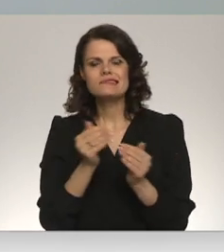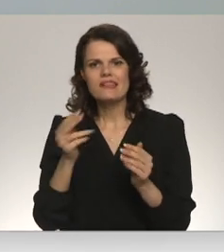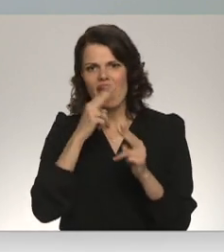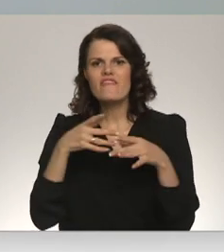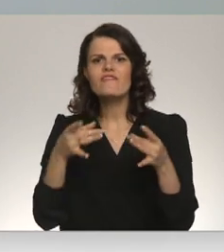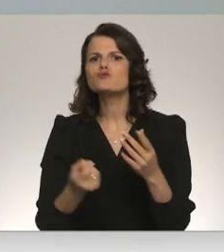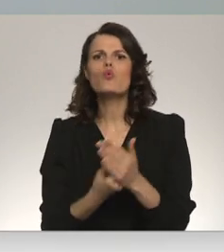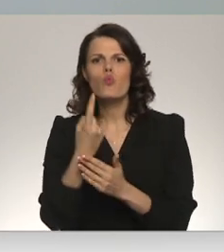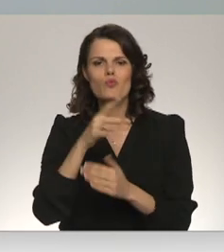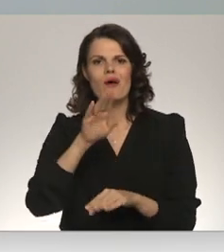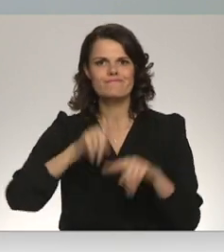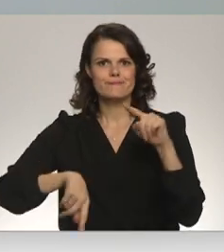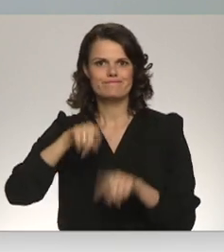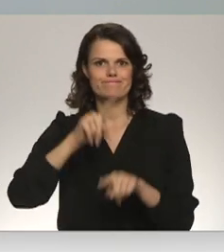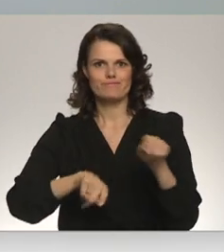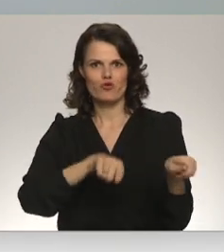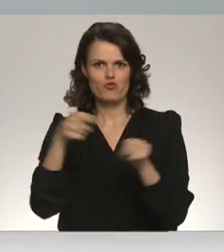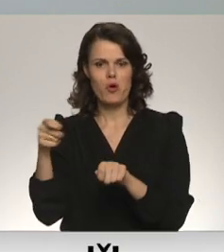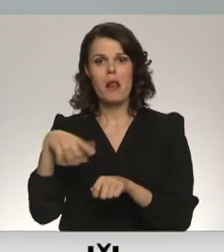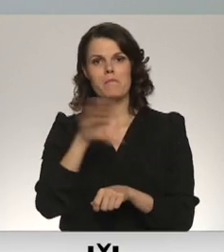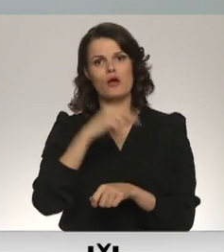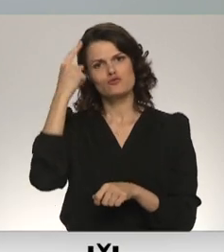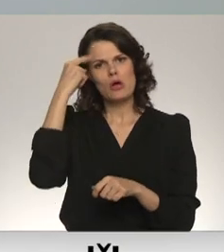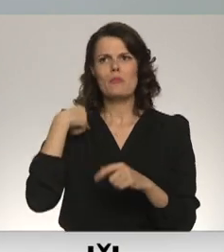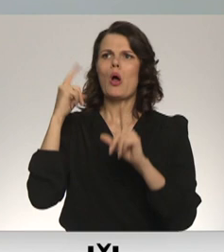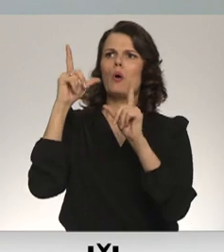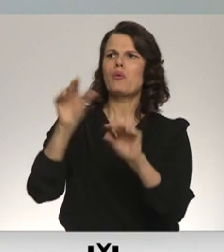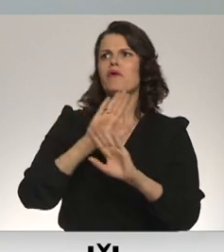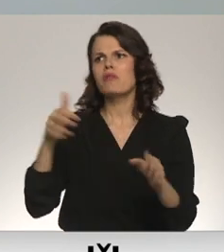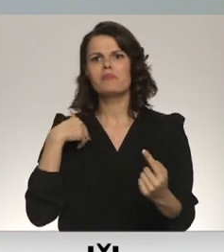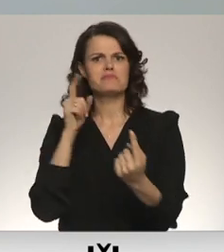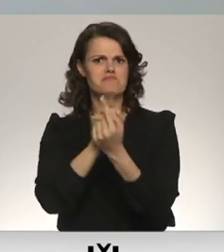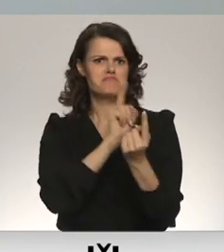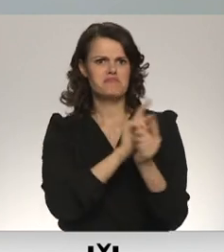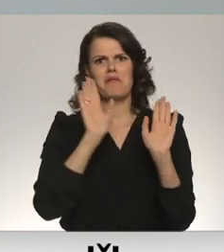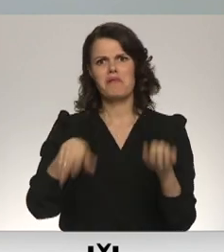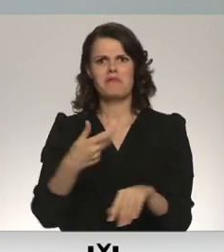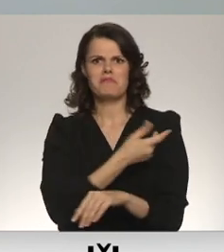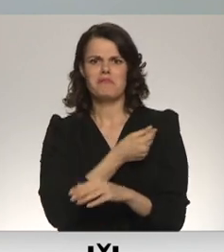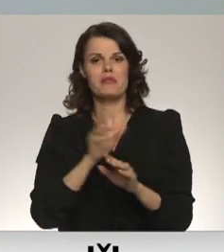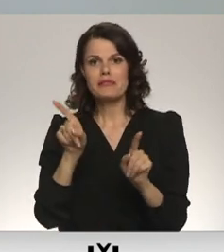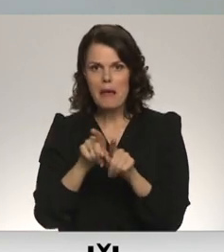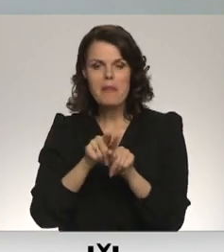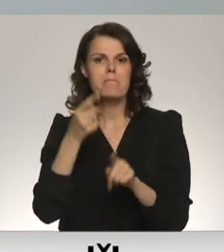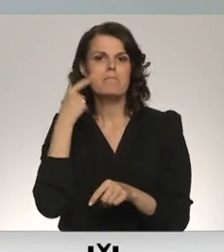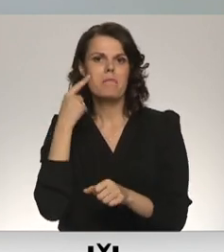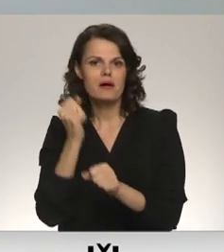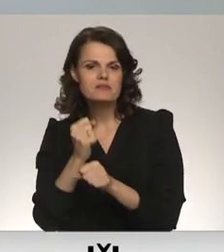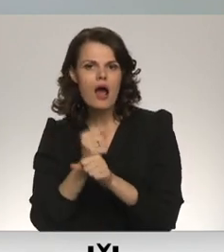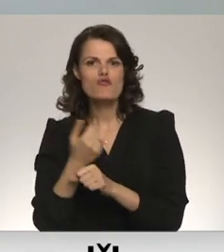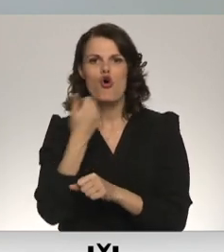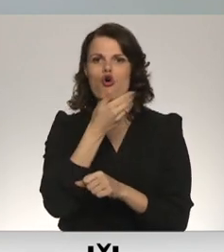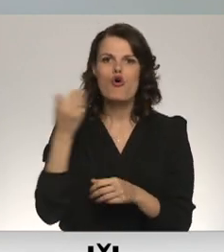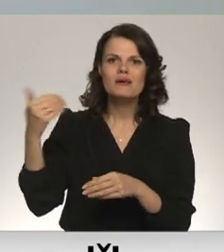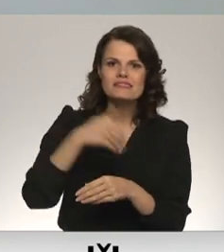un tādēļ nevajadzētu domāt, mēs taču nekur nedosimies un ar vienu nesatiekamies. Nē, tētis iet uz darbu, omīt atbrauc